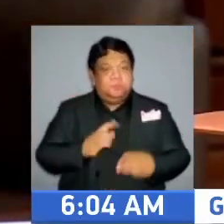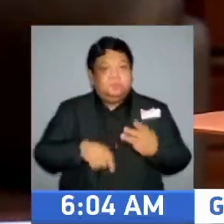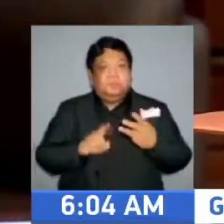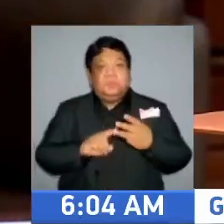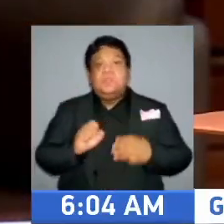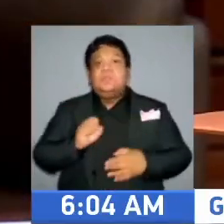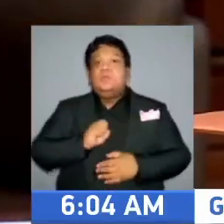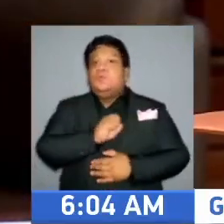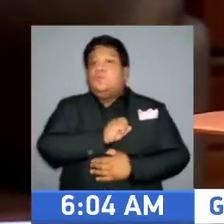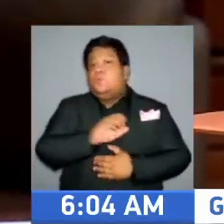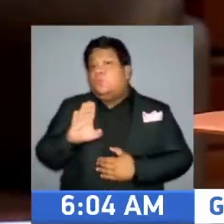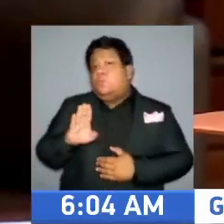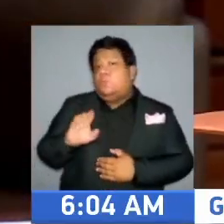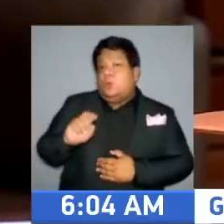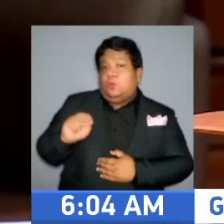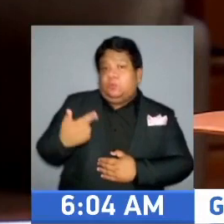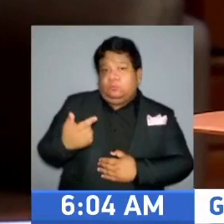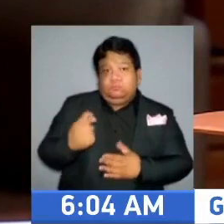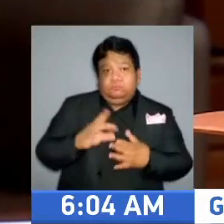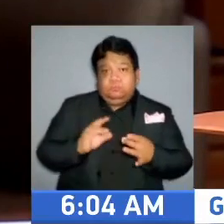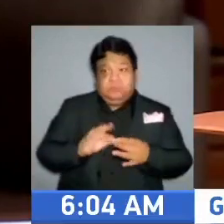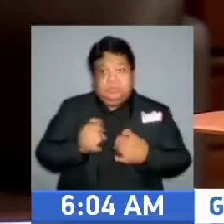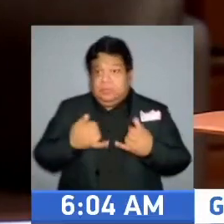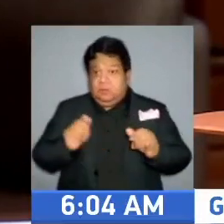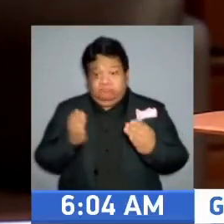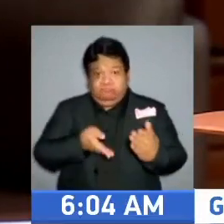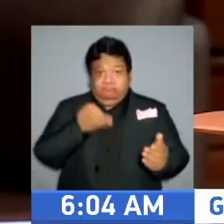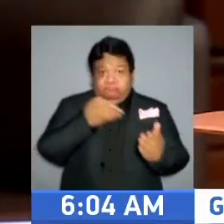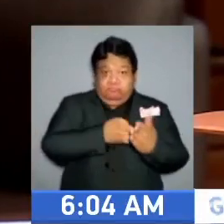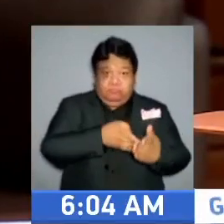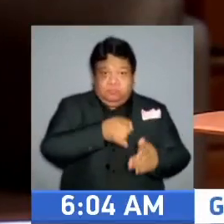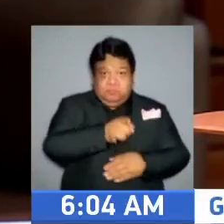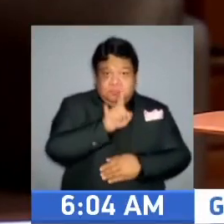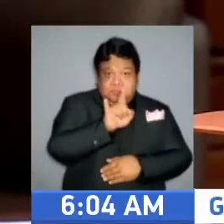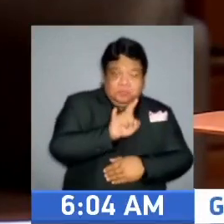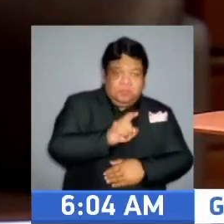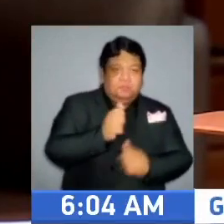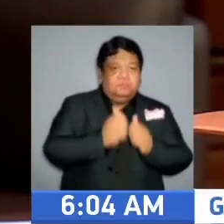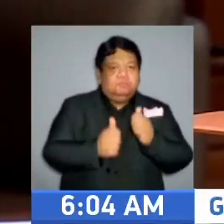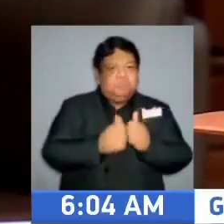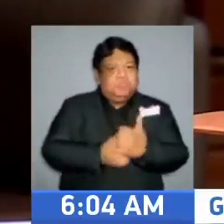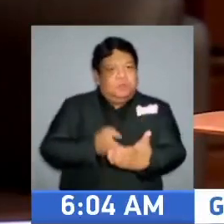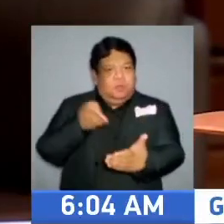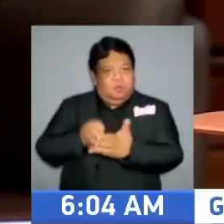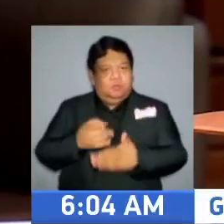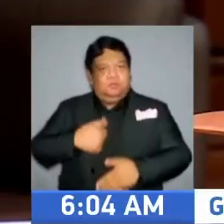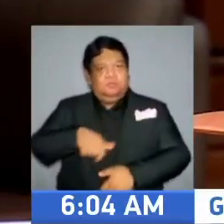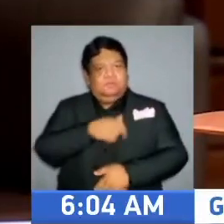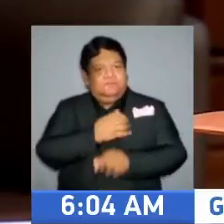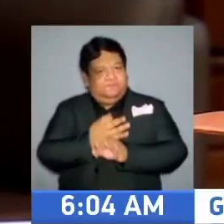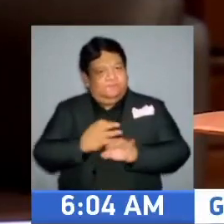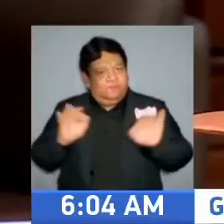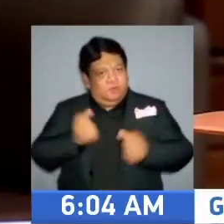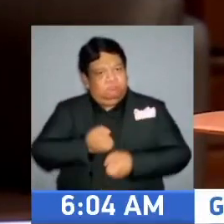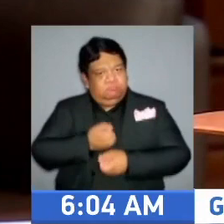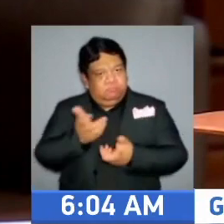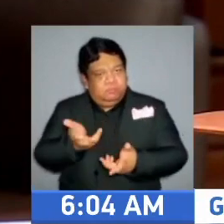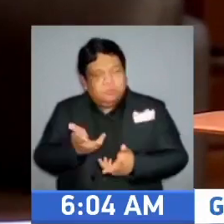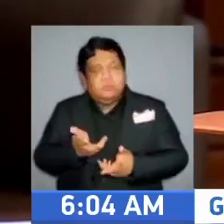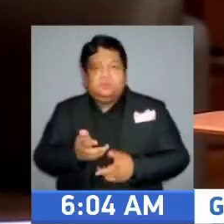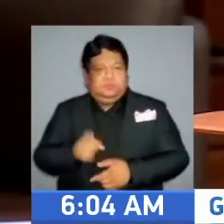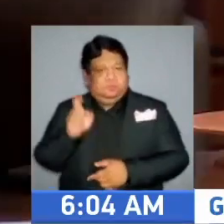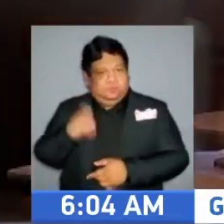mga mamamahayag ay karasan laban sa ating demokrasya. Dapat daw managot ang mga responsable sa pagpatay kay